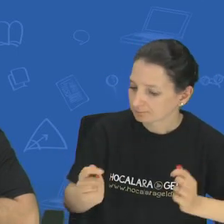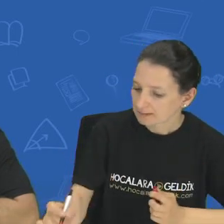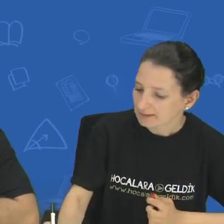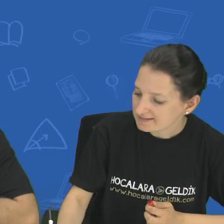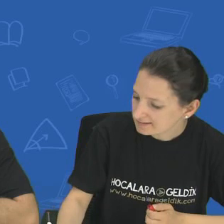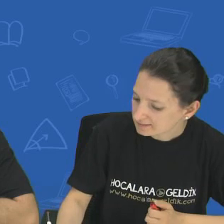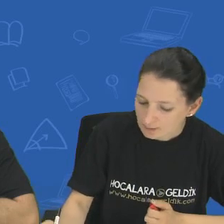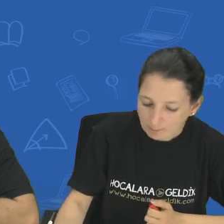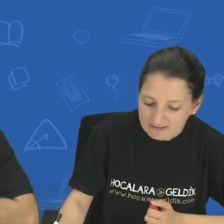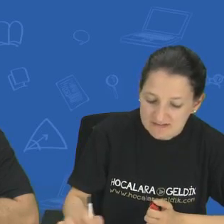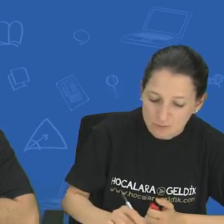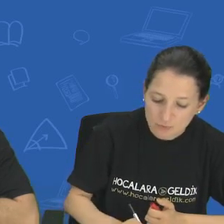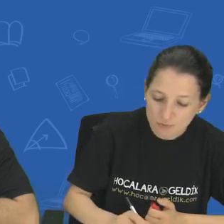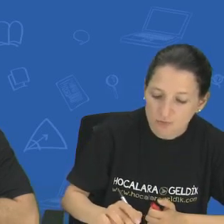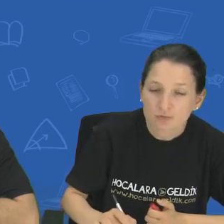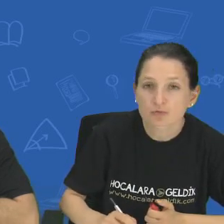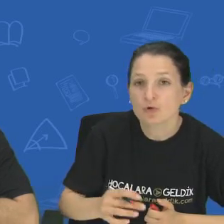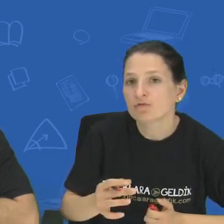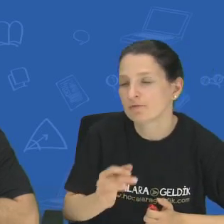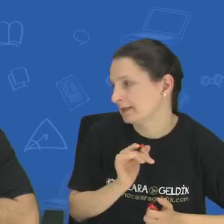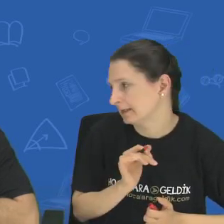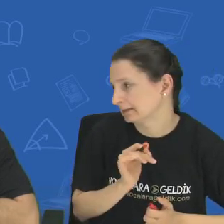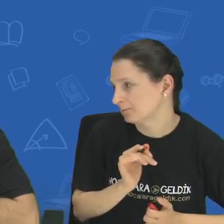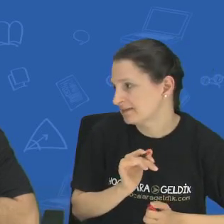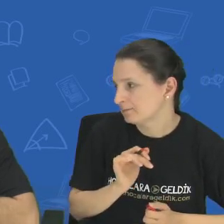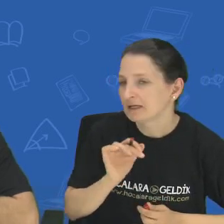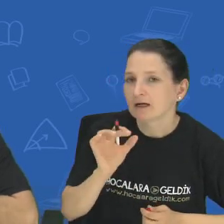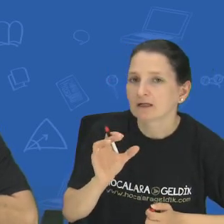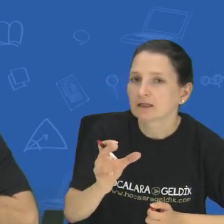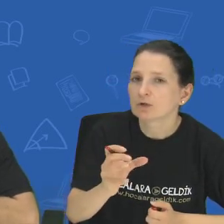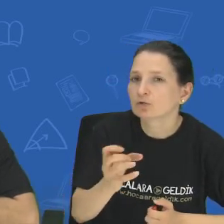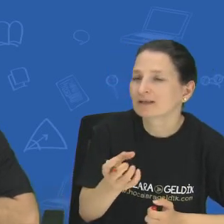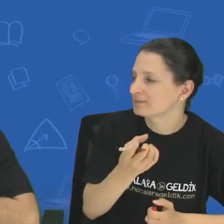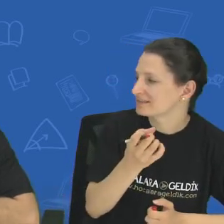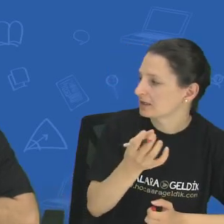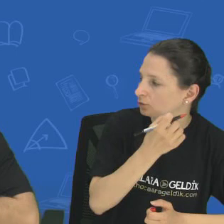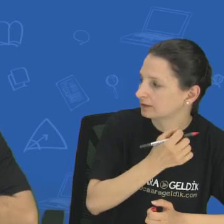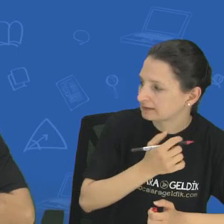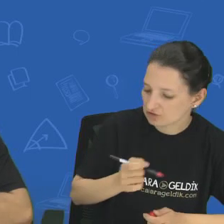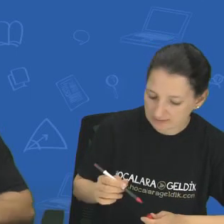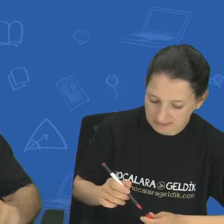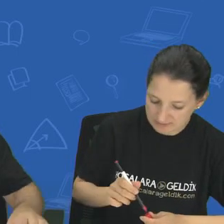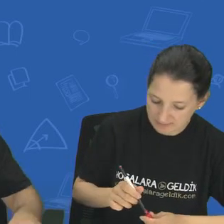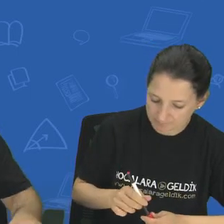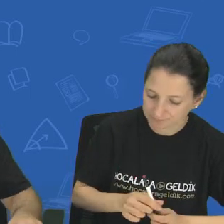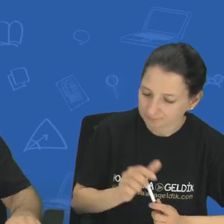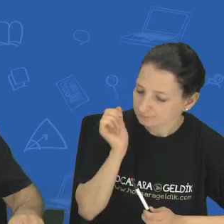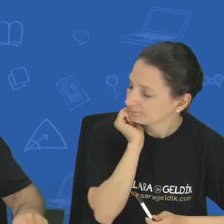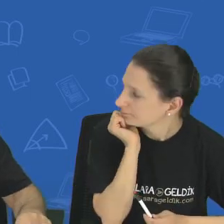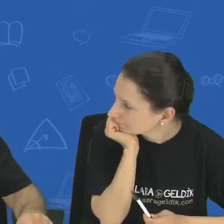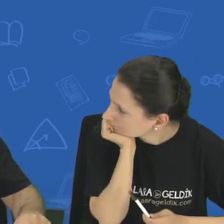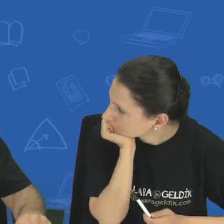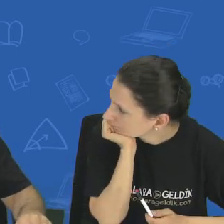alır? Asit, baz, tuz, su ve mineraller. Bizim konularımız, anorganikte incelediklerimiz. Anladım.